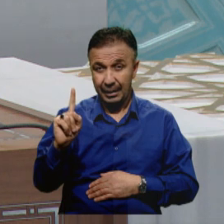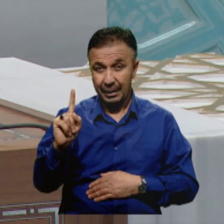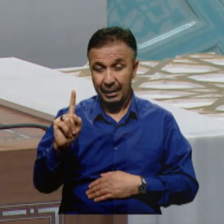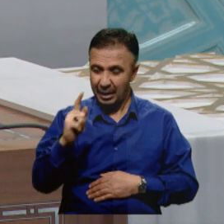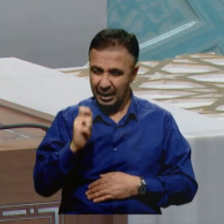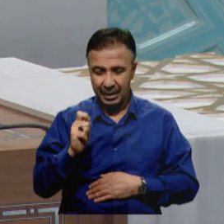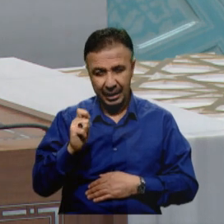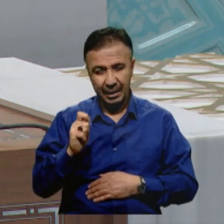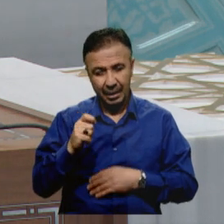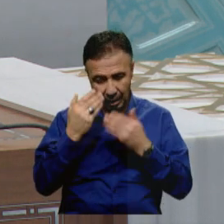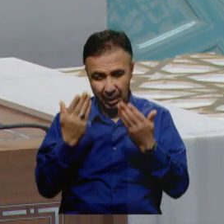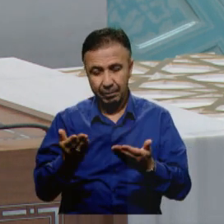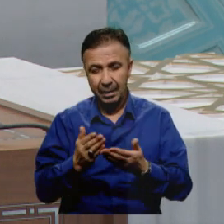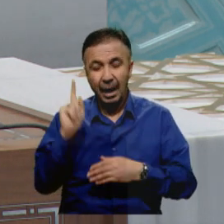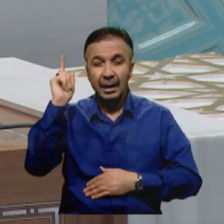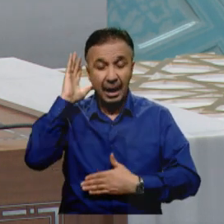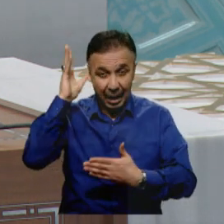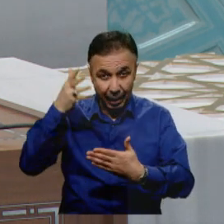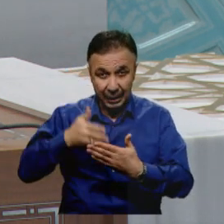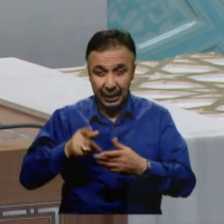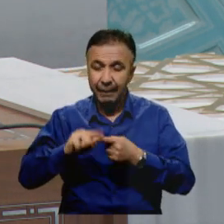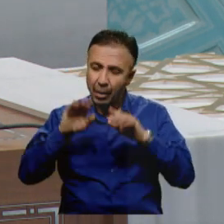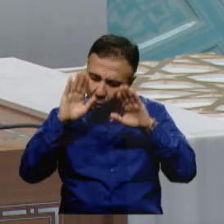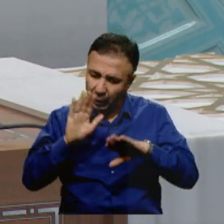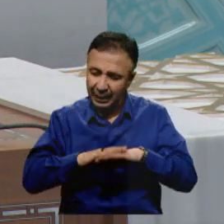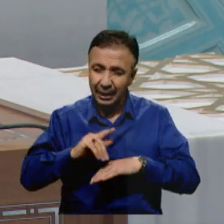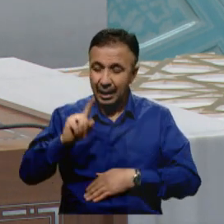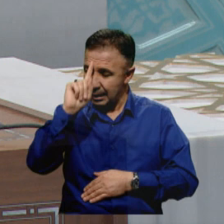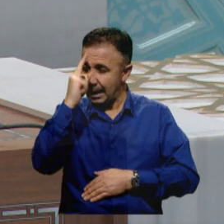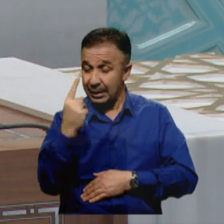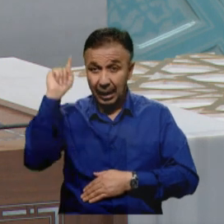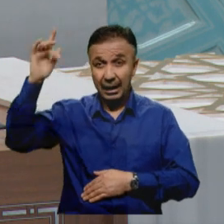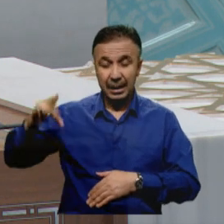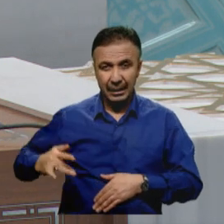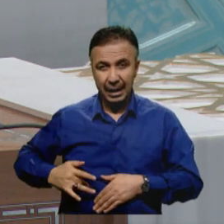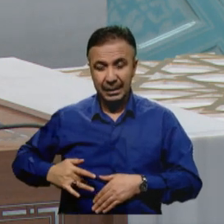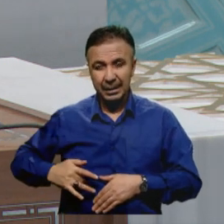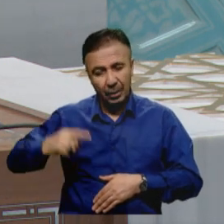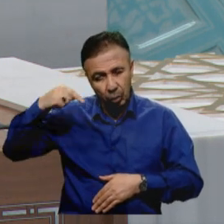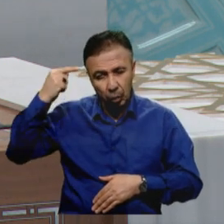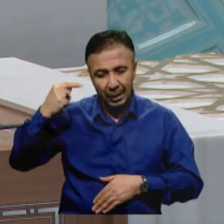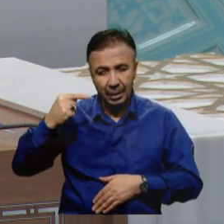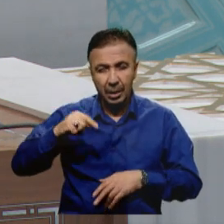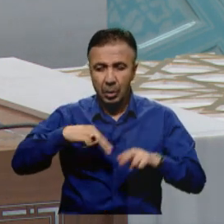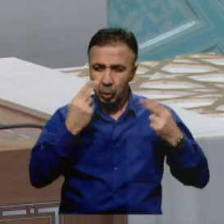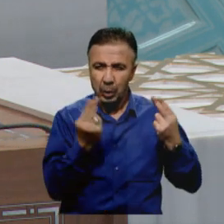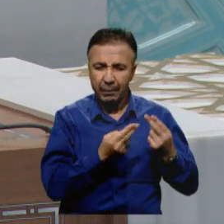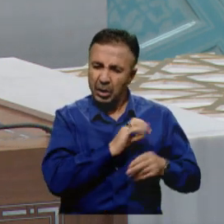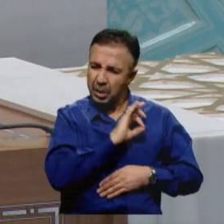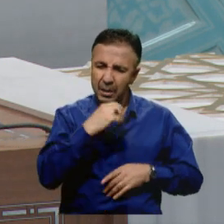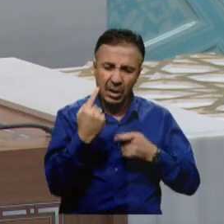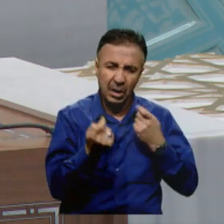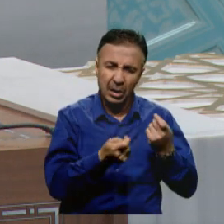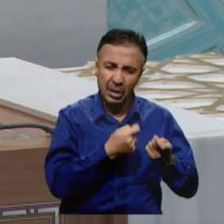Allah'a ibadet ve kulluk ederken yalnızca Allah'ın rızasını düşünmek, dünyevi hiçbir şeyi esas almamak